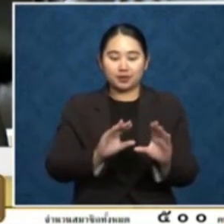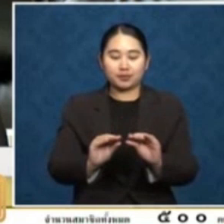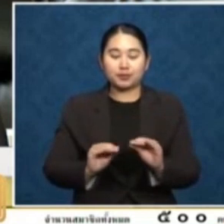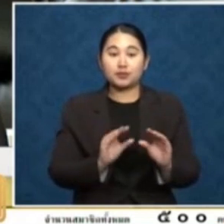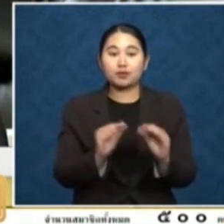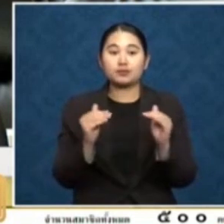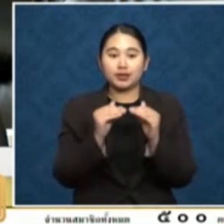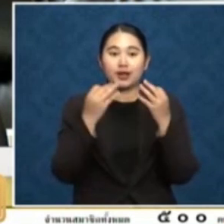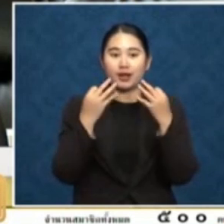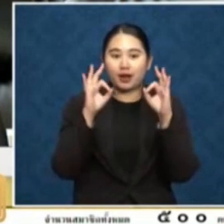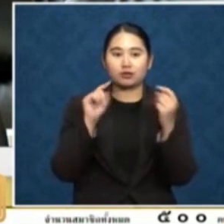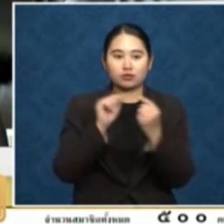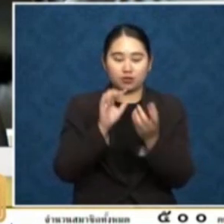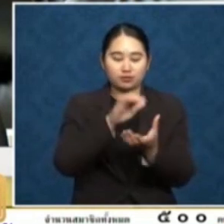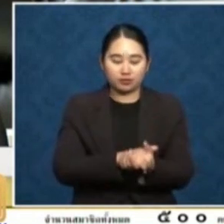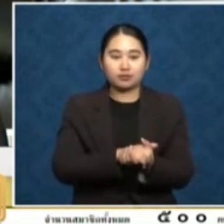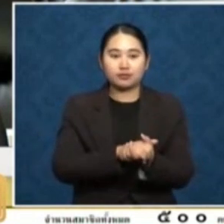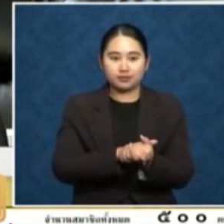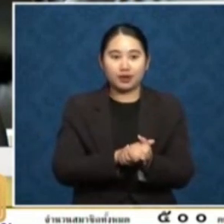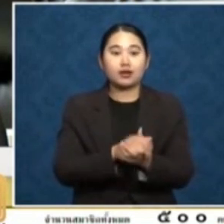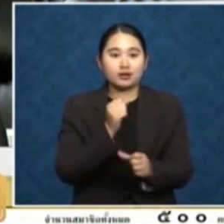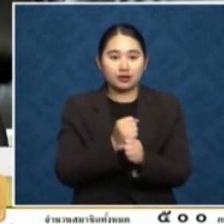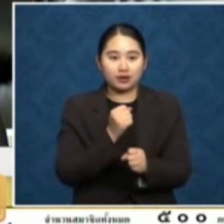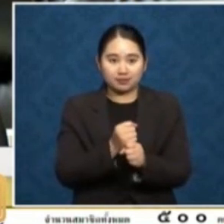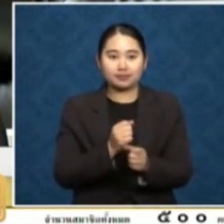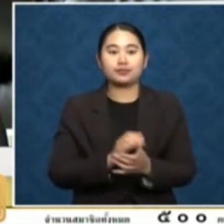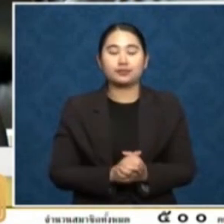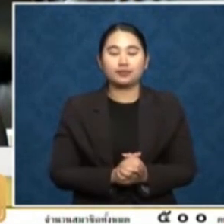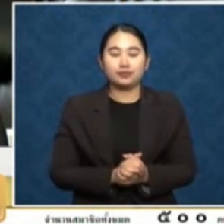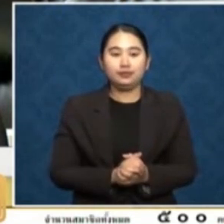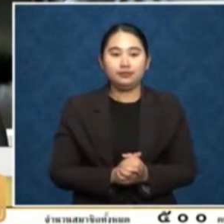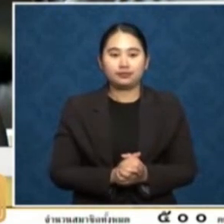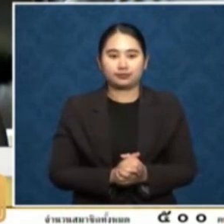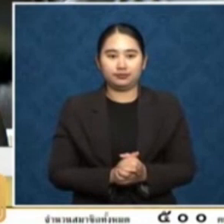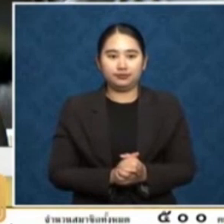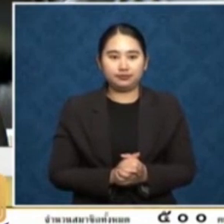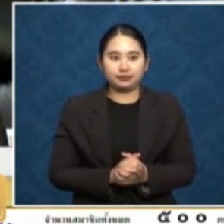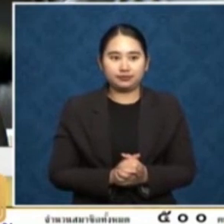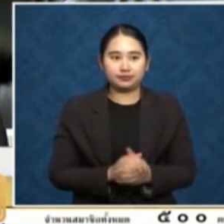ใช้สิทธิเสรีภาพในการสมรสรับรองความเป็นคู่สมรส